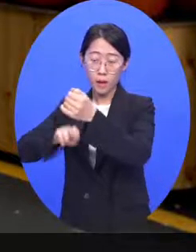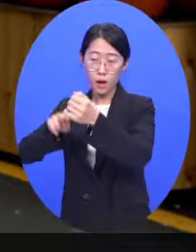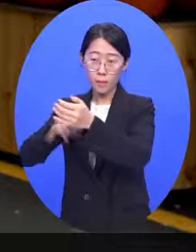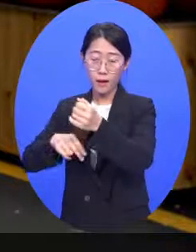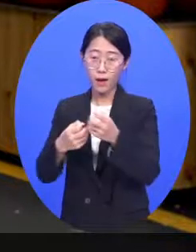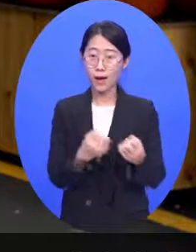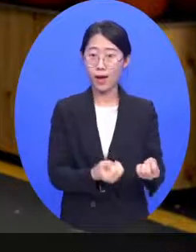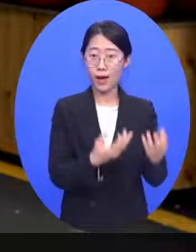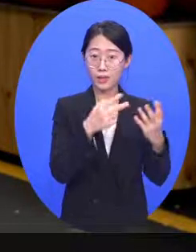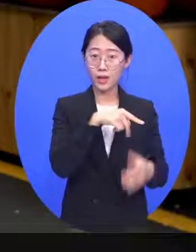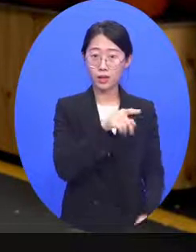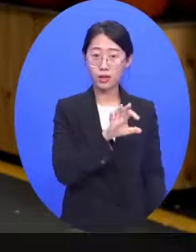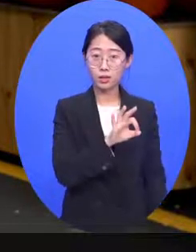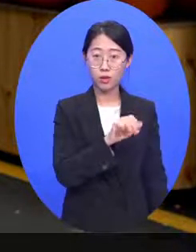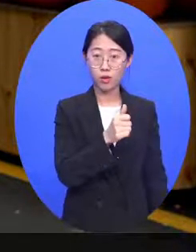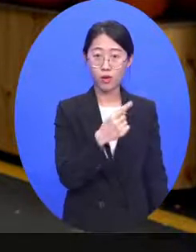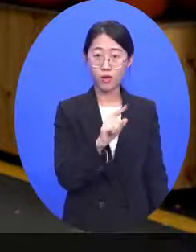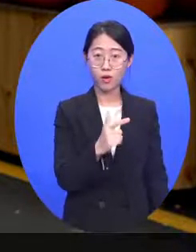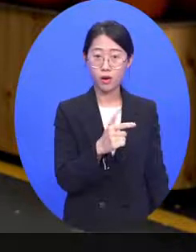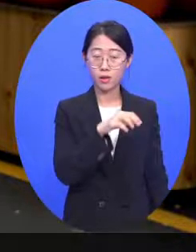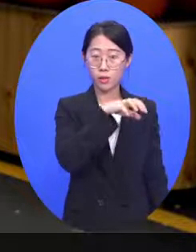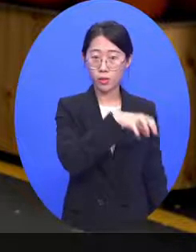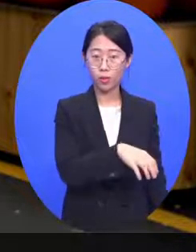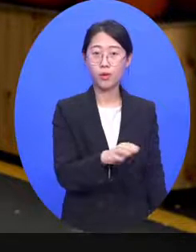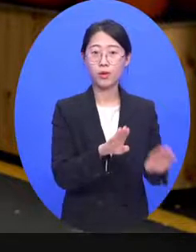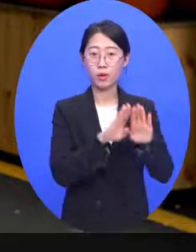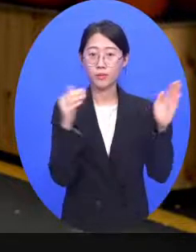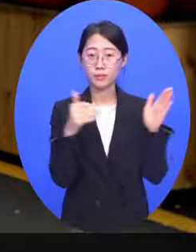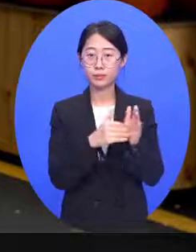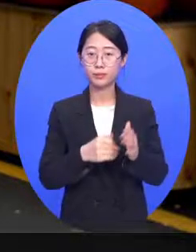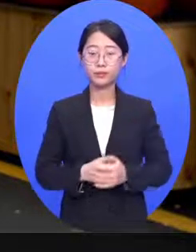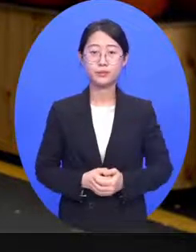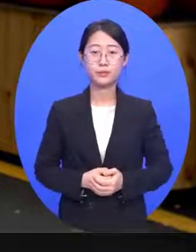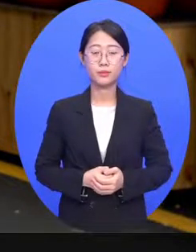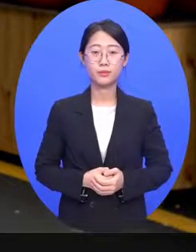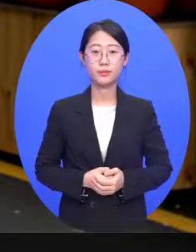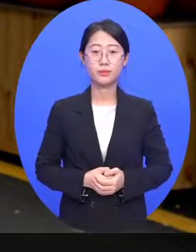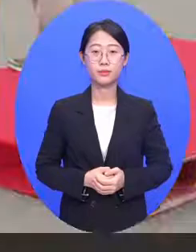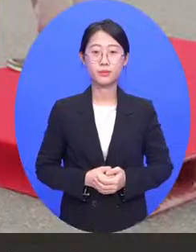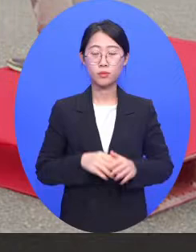천안배를 미국에 수출하기 위한 선적식이 성안 율금 유통센터에서 열렸습니다.